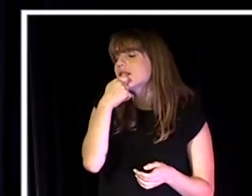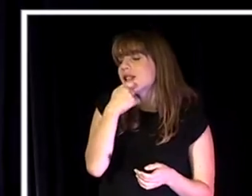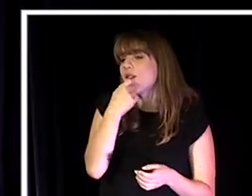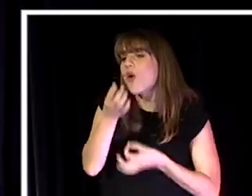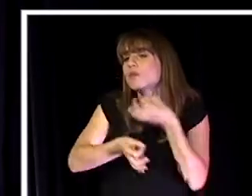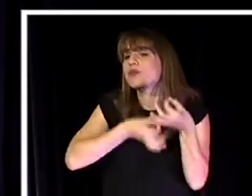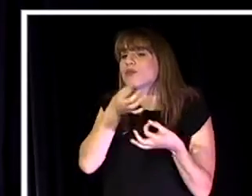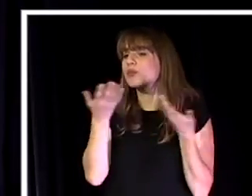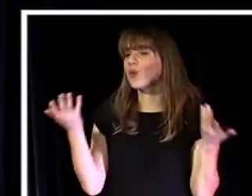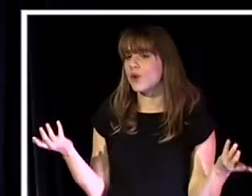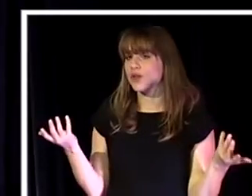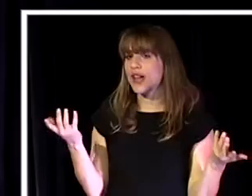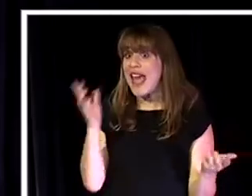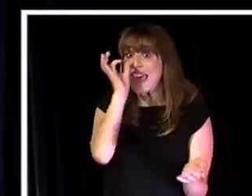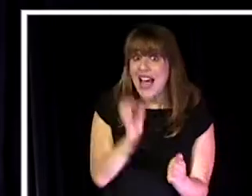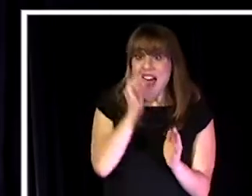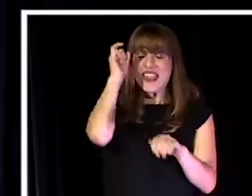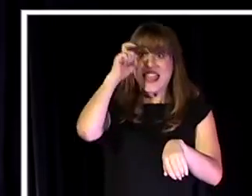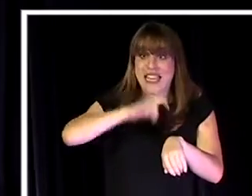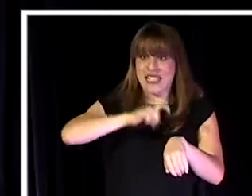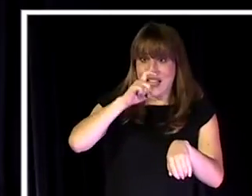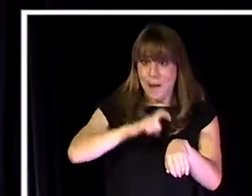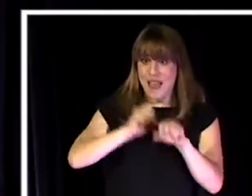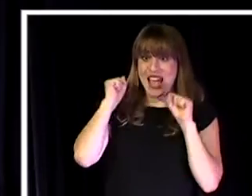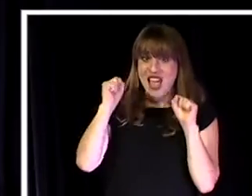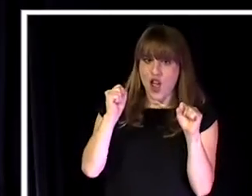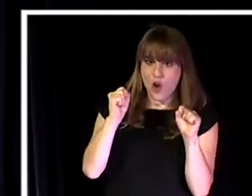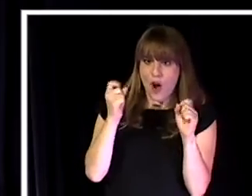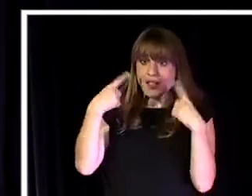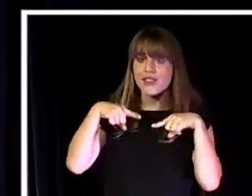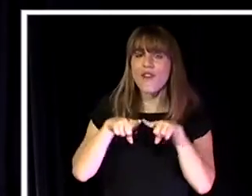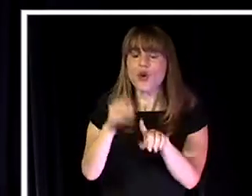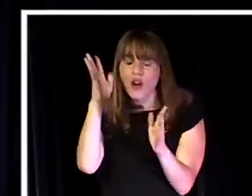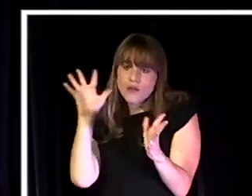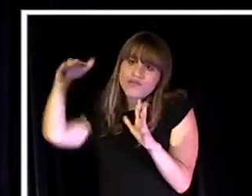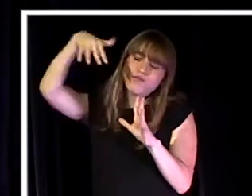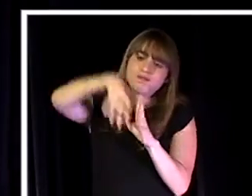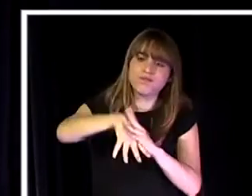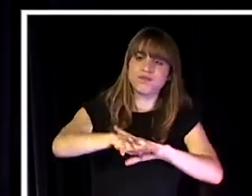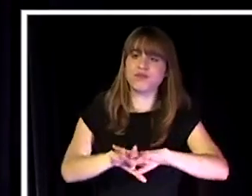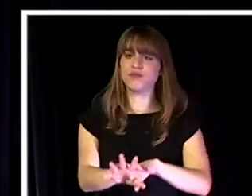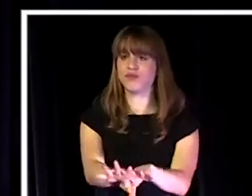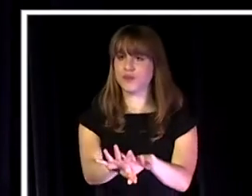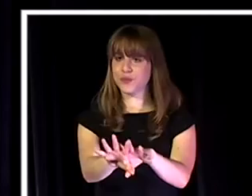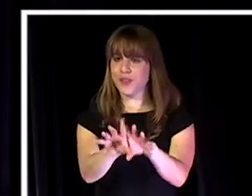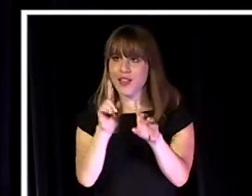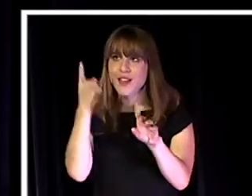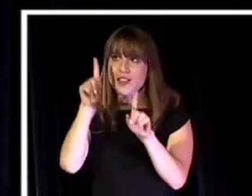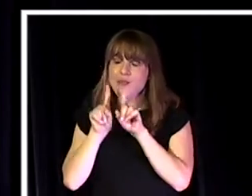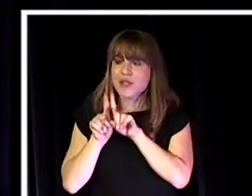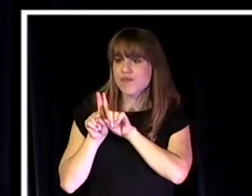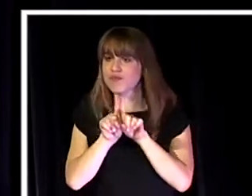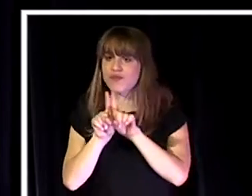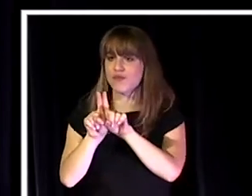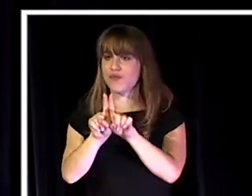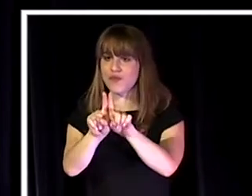αφήγησης, να ζει την κάθε στιγμή του ήρωα, να σε προσκαλέσει στο ταξίδι του παραμυθιού, να γίνετε συνταξιδιώτες,